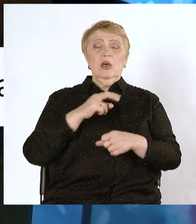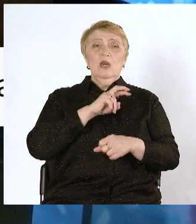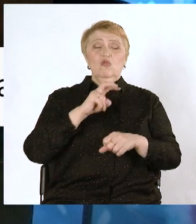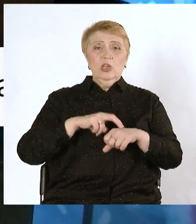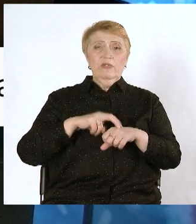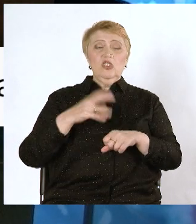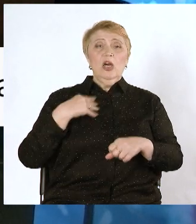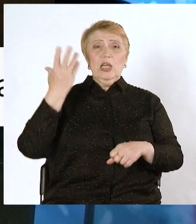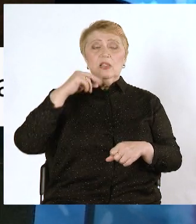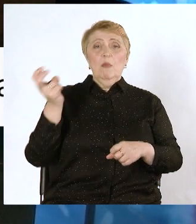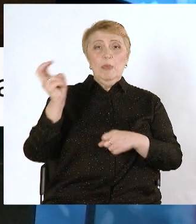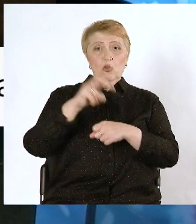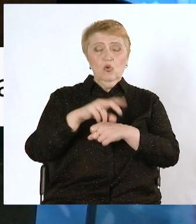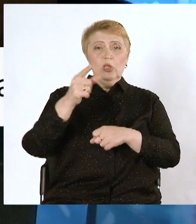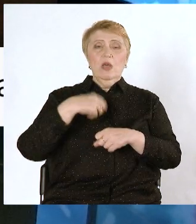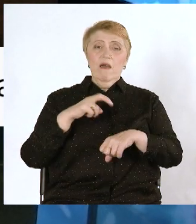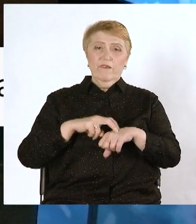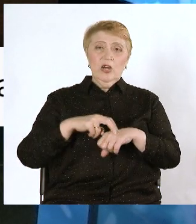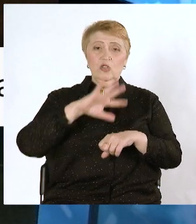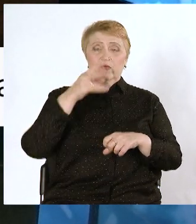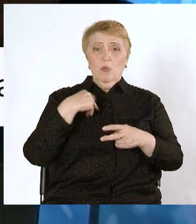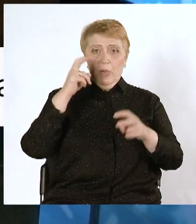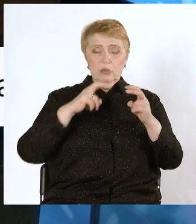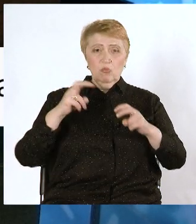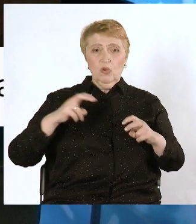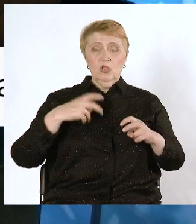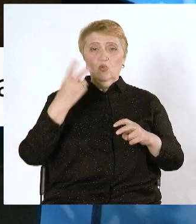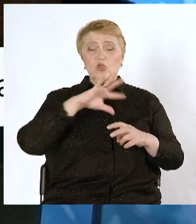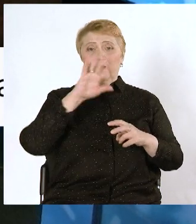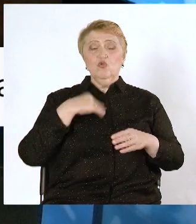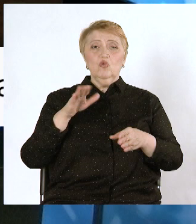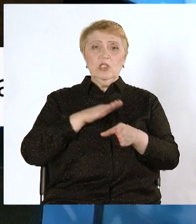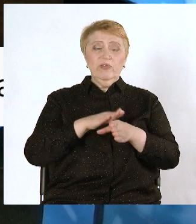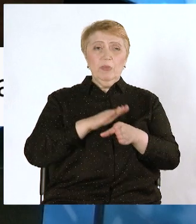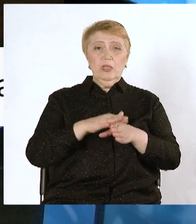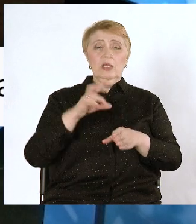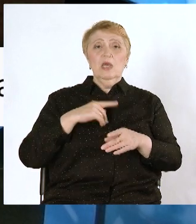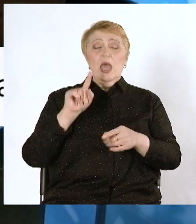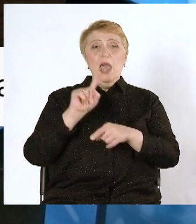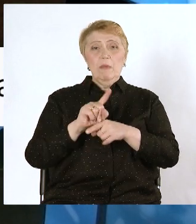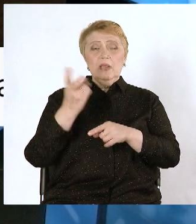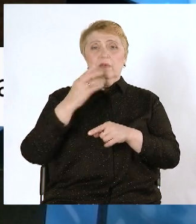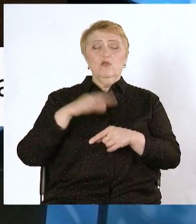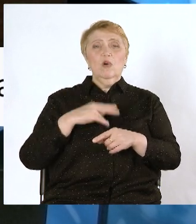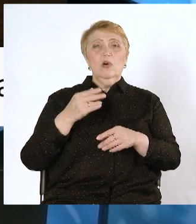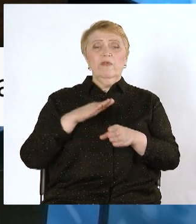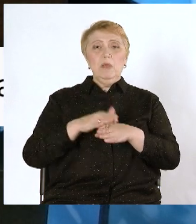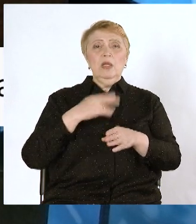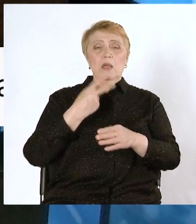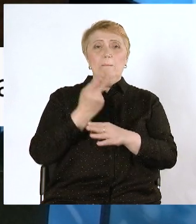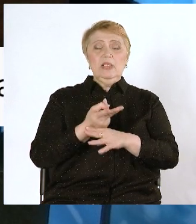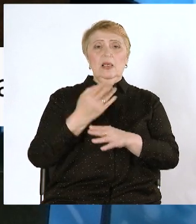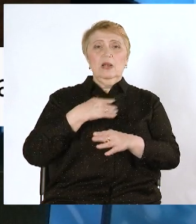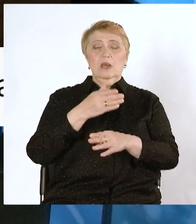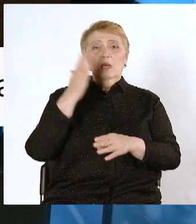посмотрит да даст какие-то рекомендации обязательно выполнять и естественно постельный режим то есть особо вот ну не ходите